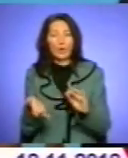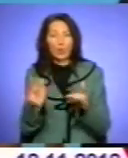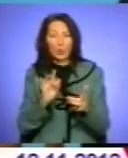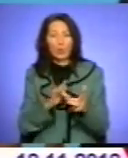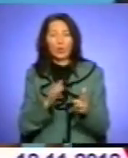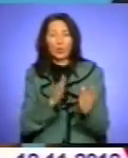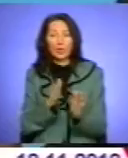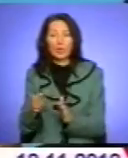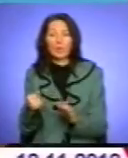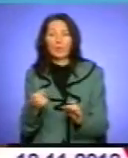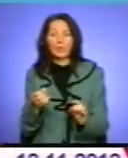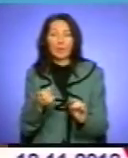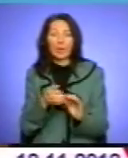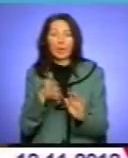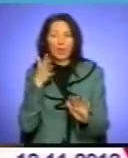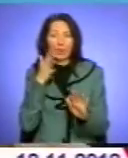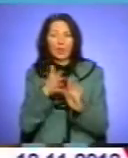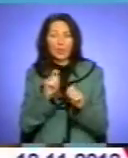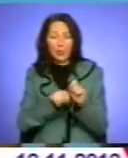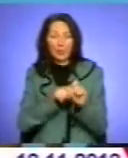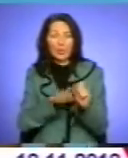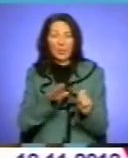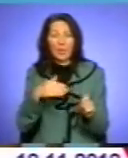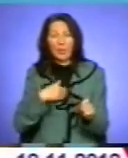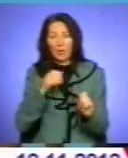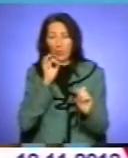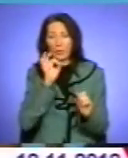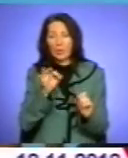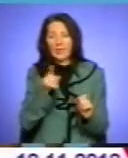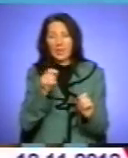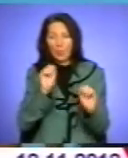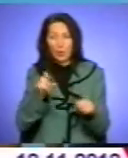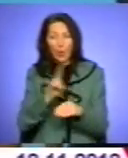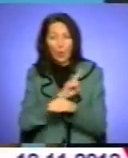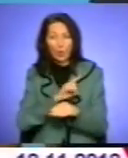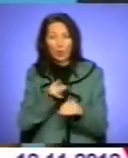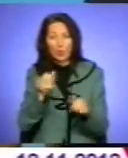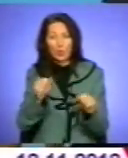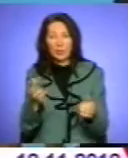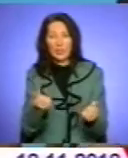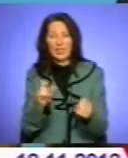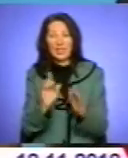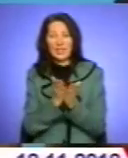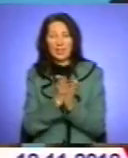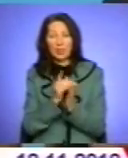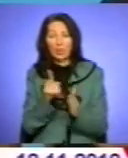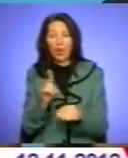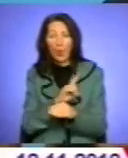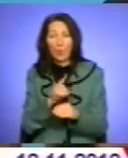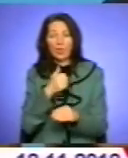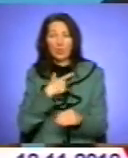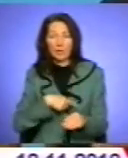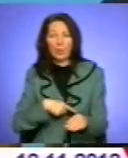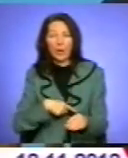дітей. Ми можемо сказати, ти можеш здурити, ти можеш взяти книжку, і з-під комп'ютера, але ти здуриш себе.